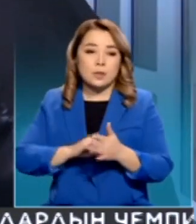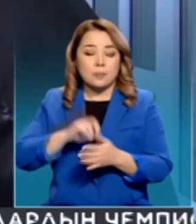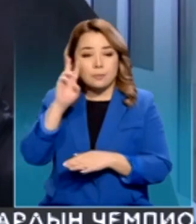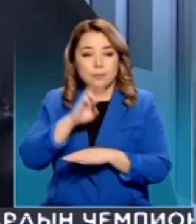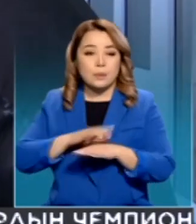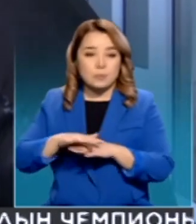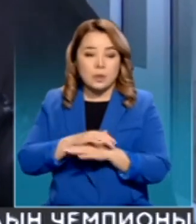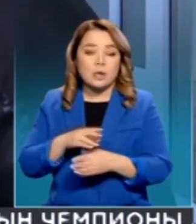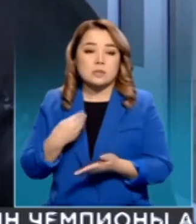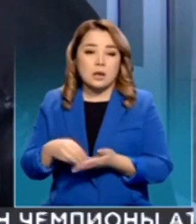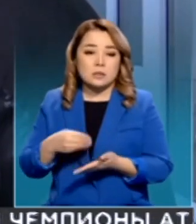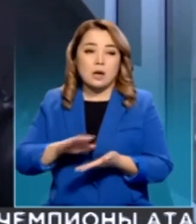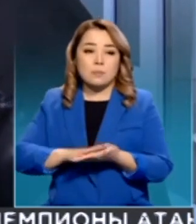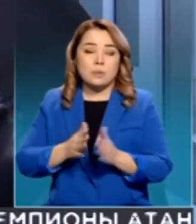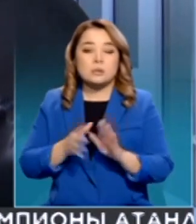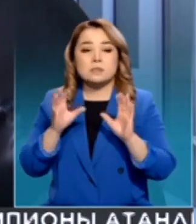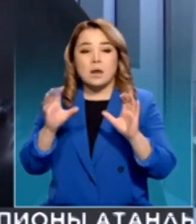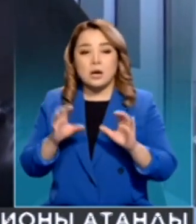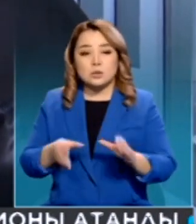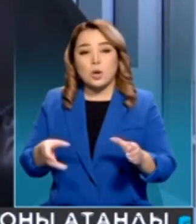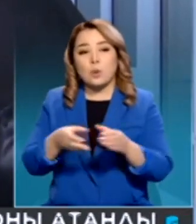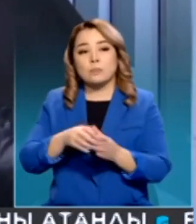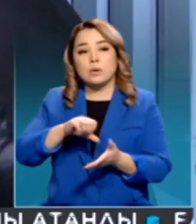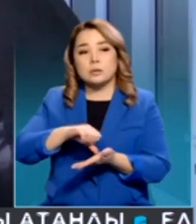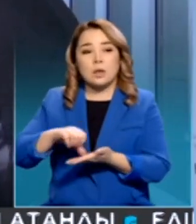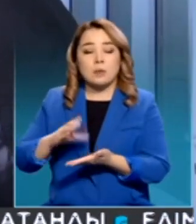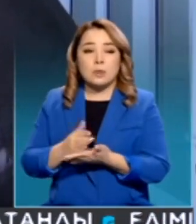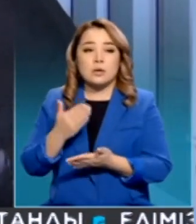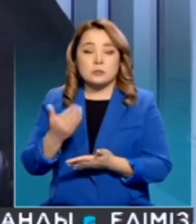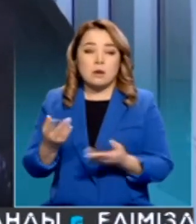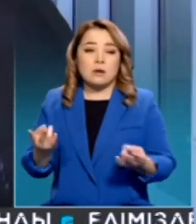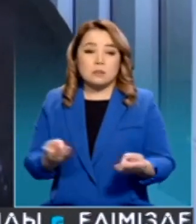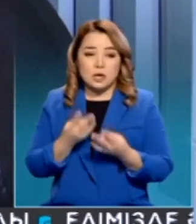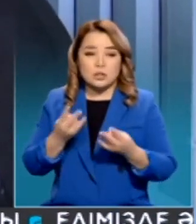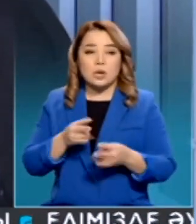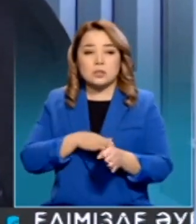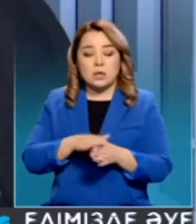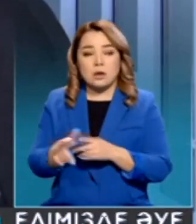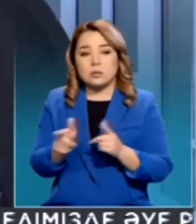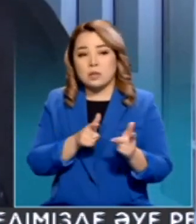мемлекеттік сатып алу туралы заңдағы олқылықтар, сондықтан оны әлі де жетілдіре түсу қажет.